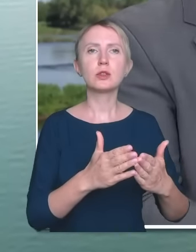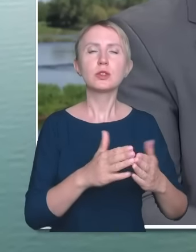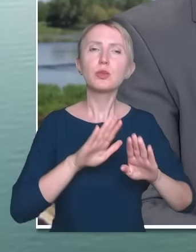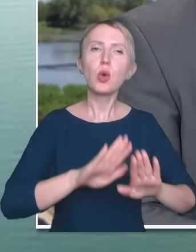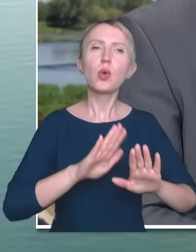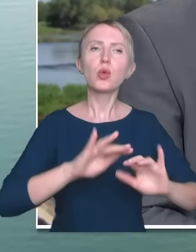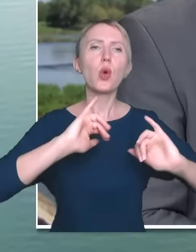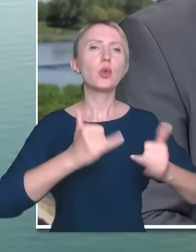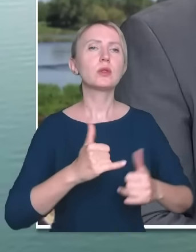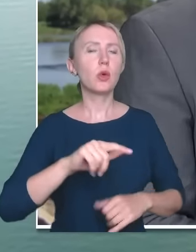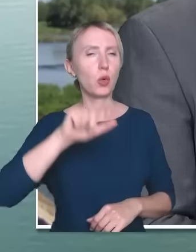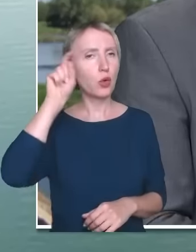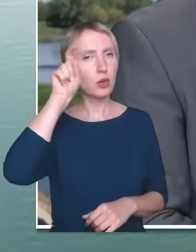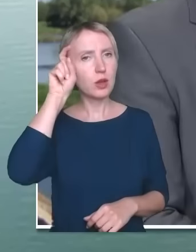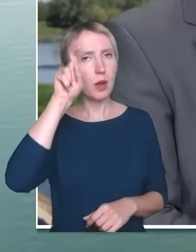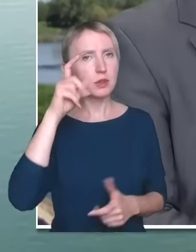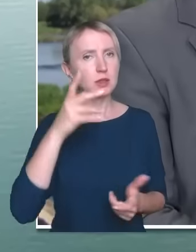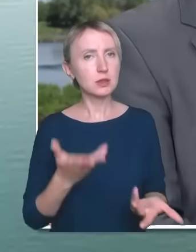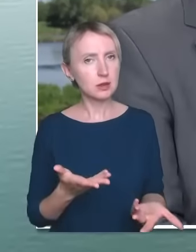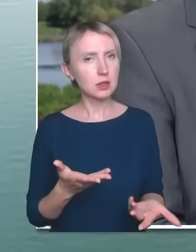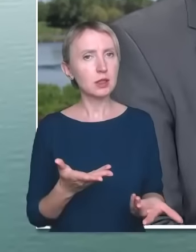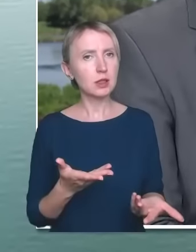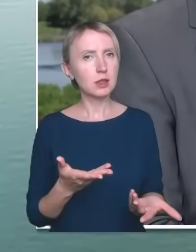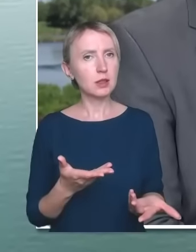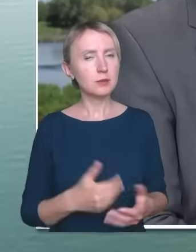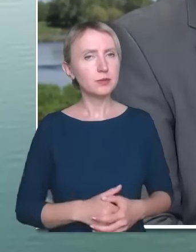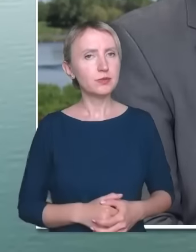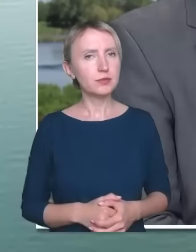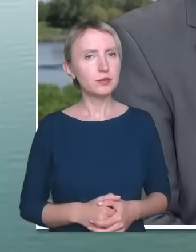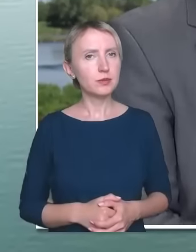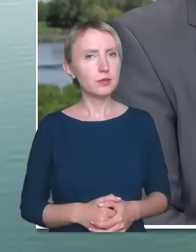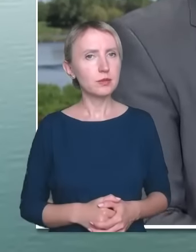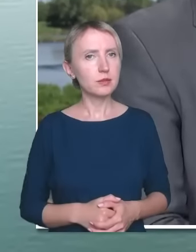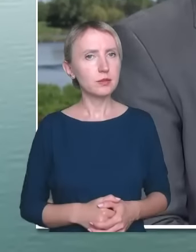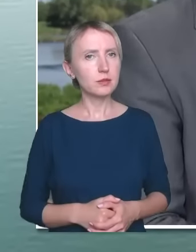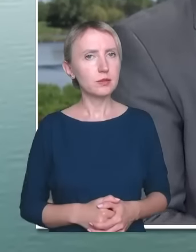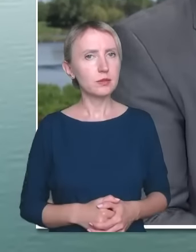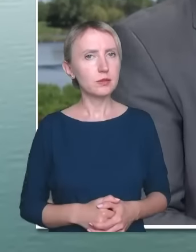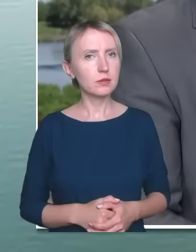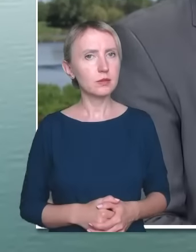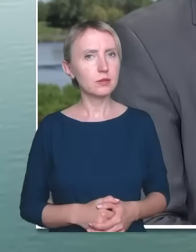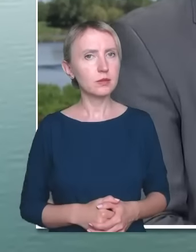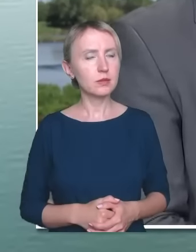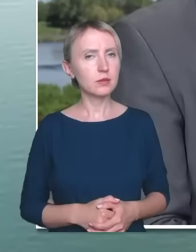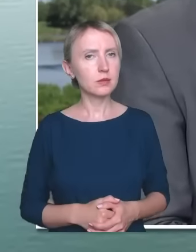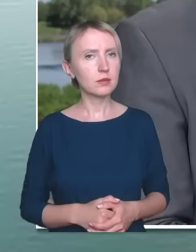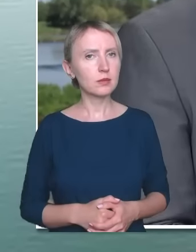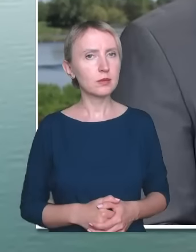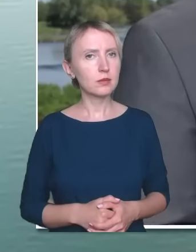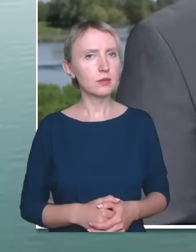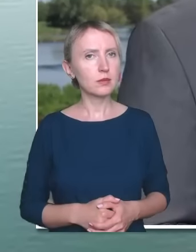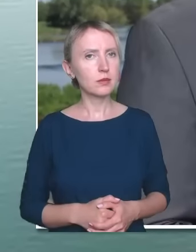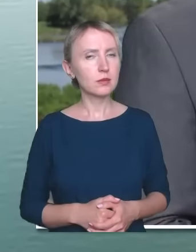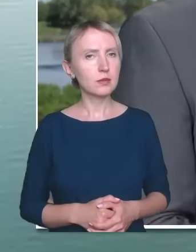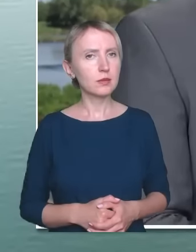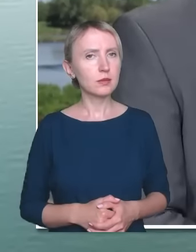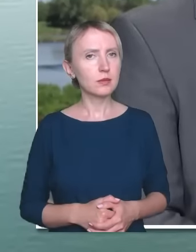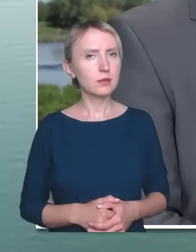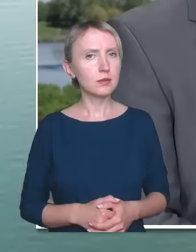No, Niemcy zdaje się, że jakoś sobie, znaczy na pewno nie unikają